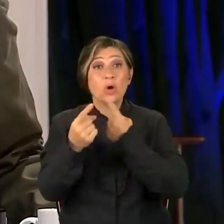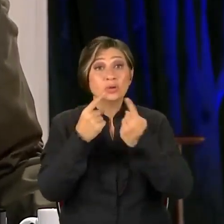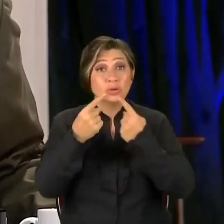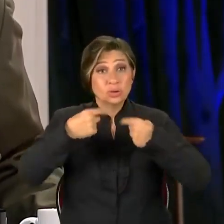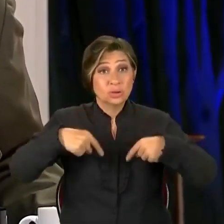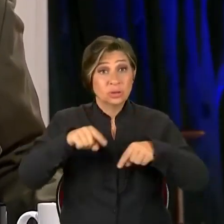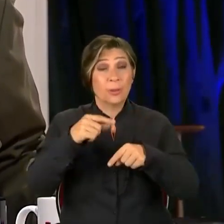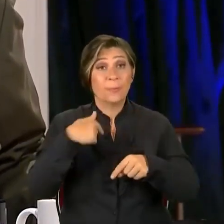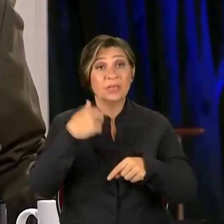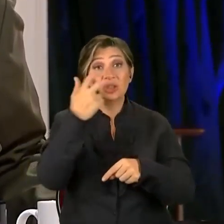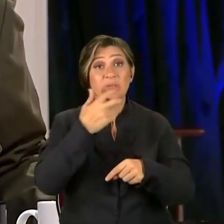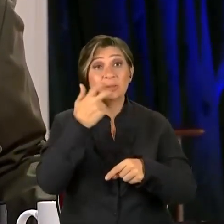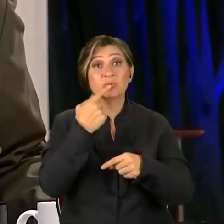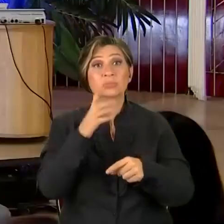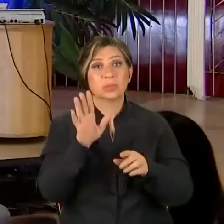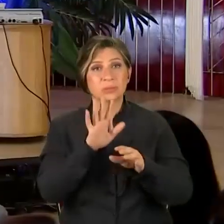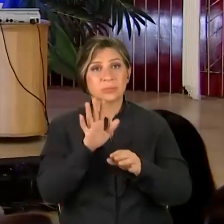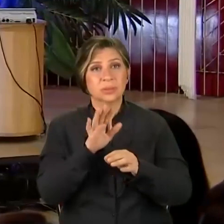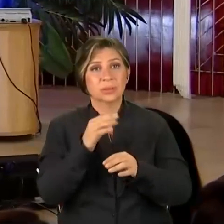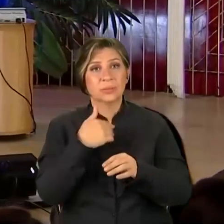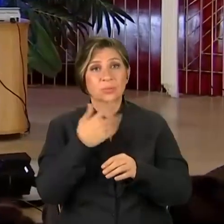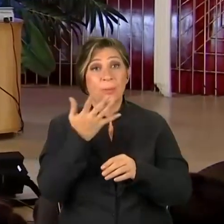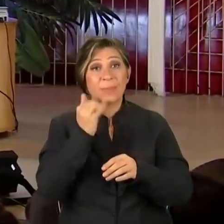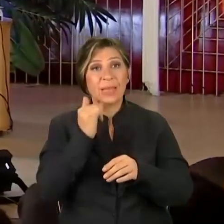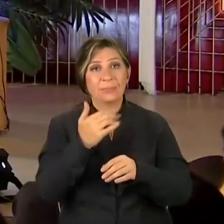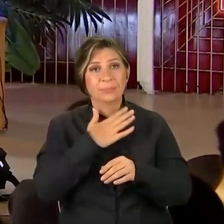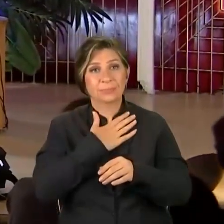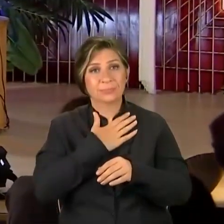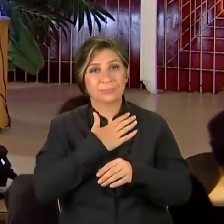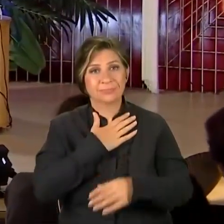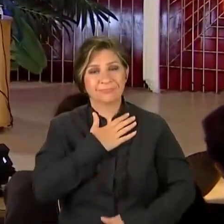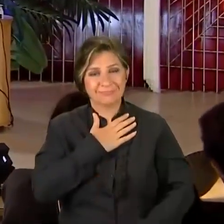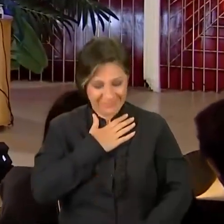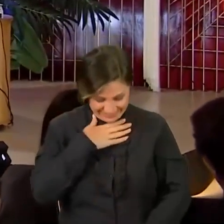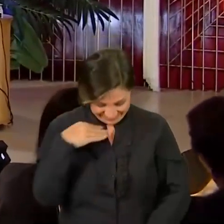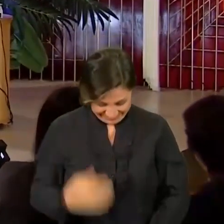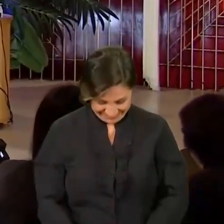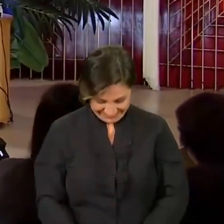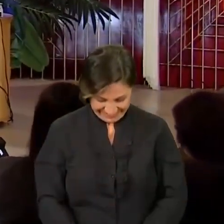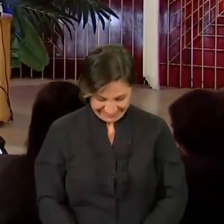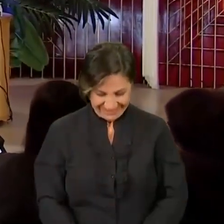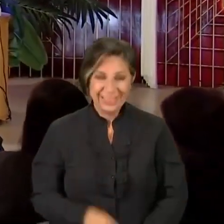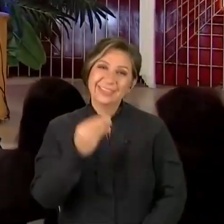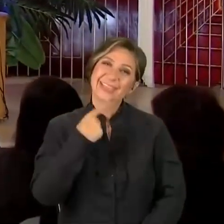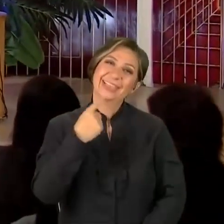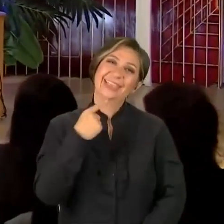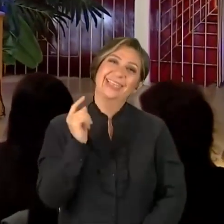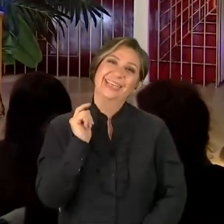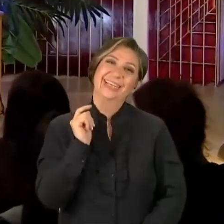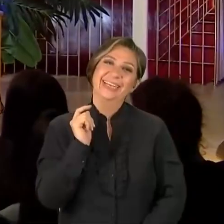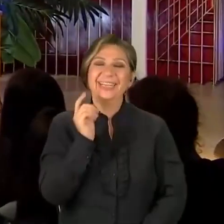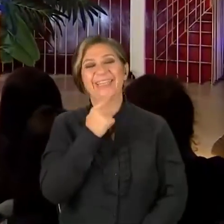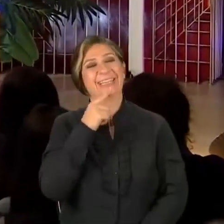yanındaki Bana şarkı söylemeyeceksin ama değil mi Hayır ay ondan Beklerim çünkü hava tatlıydı